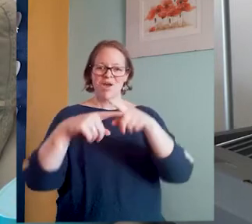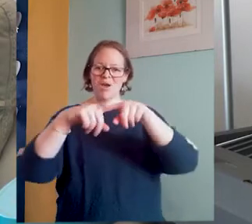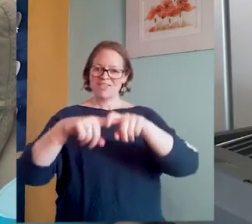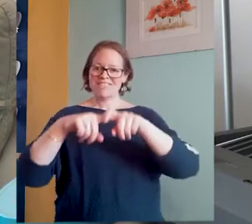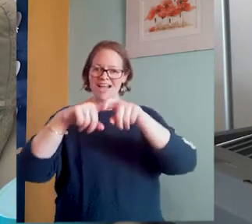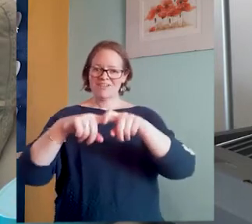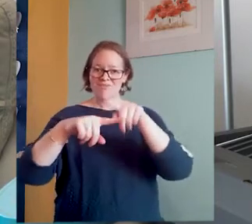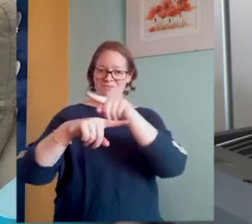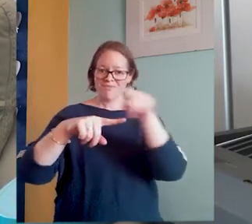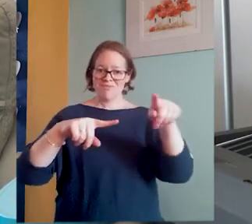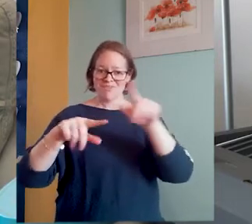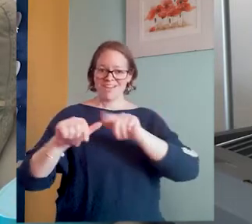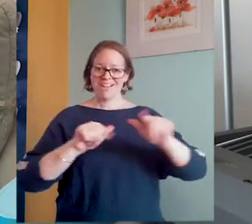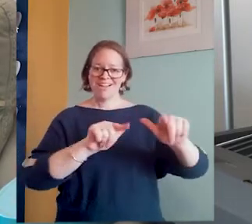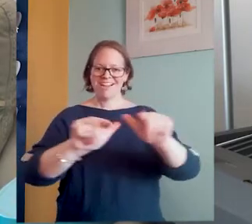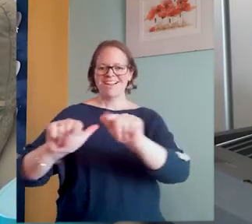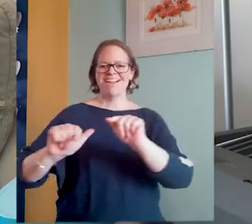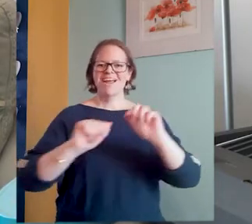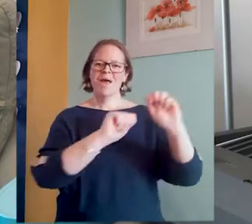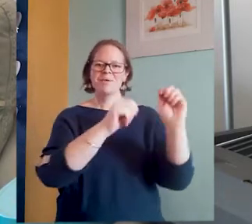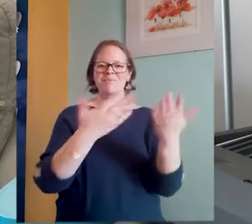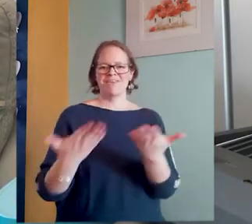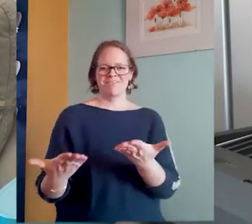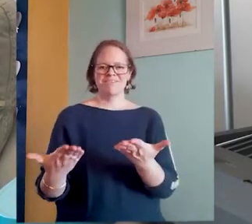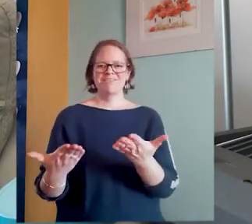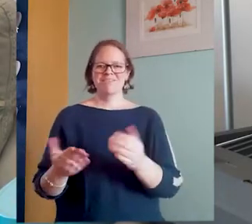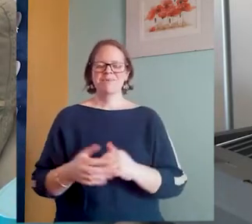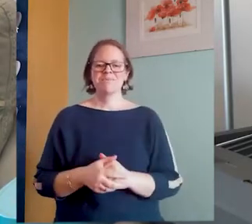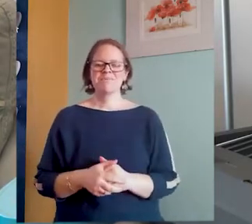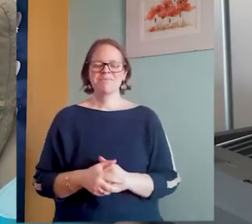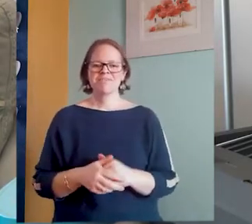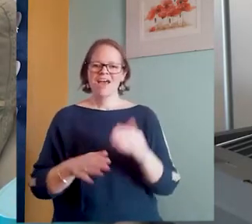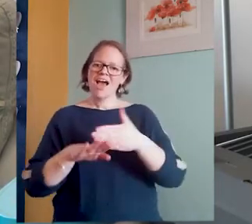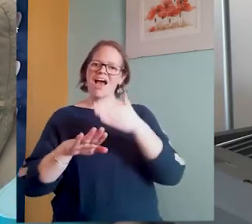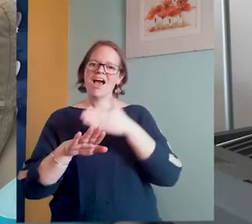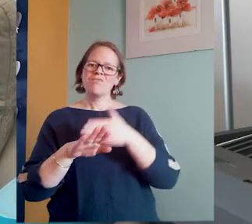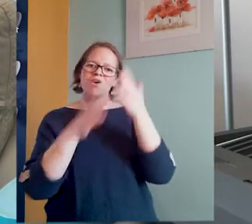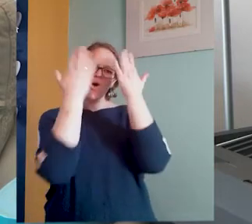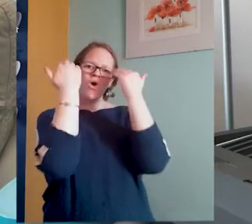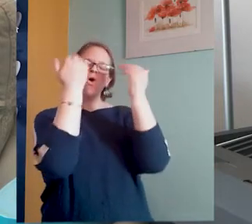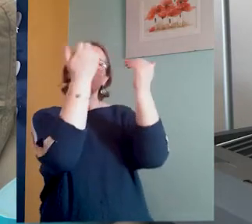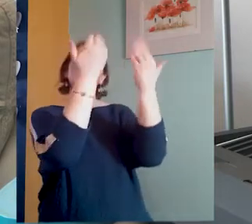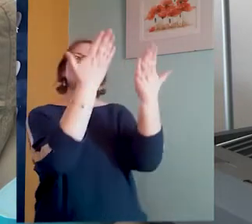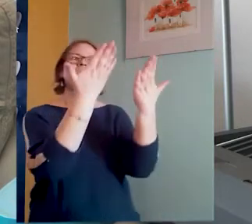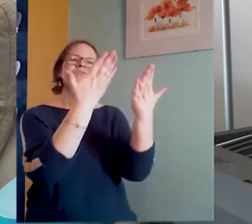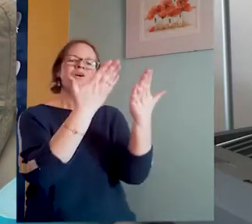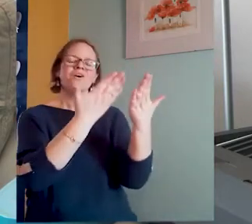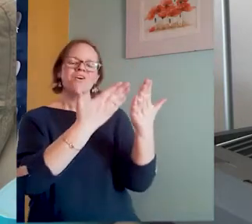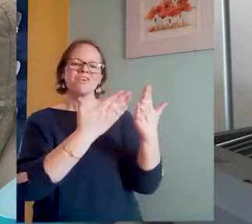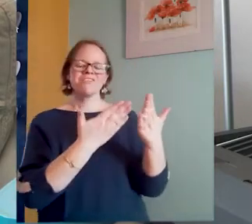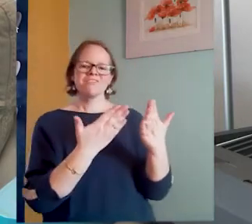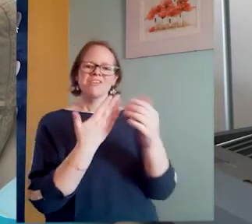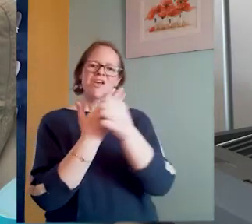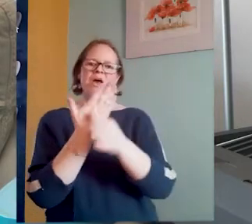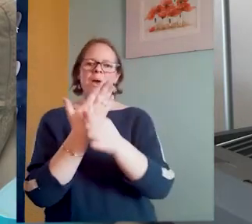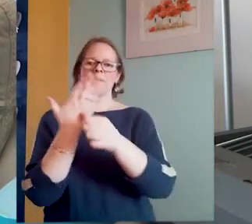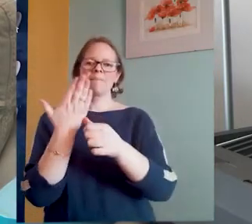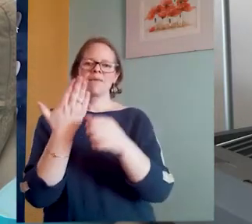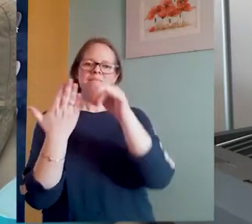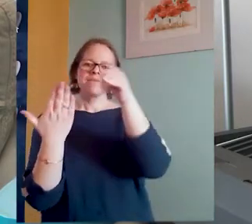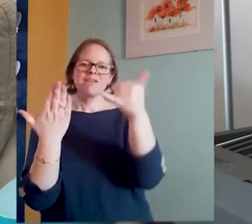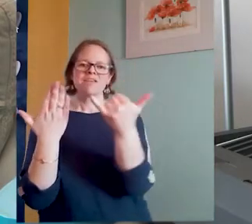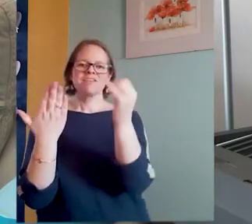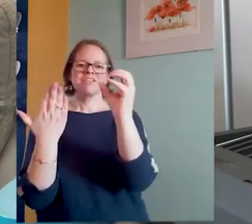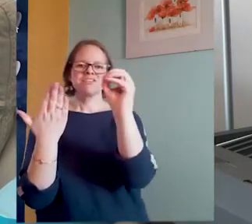bien. Avant de passer par ce temps de louange, j'aimerais vous laisser un passage qui se trouve dans Josué 6, lors de la chute des